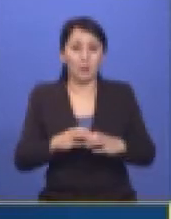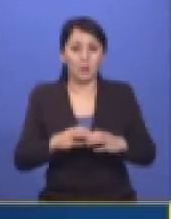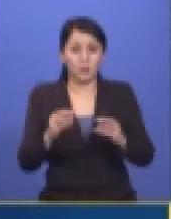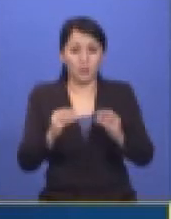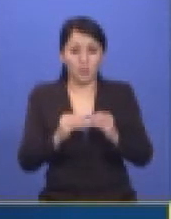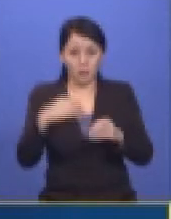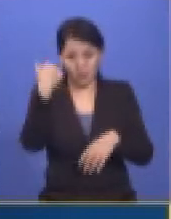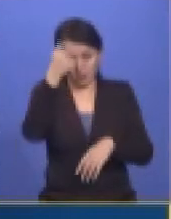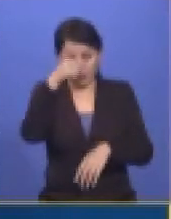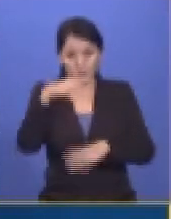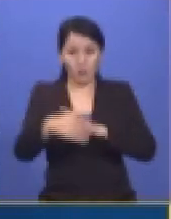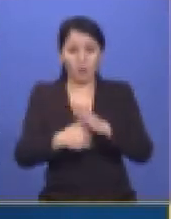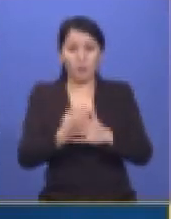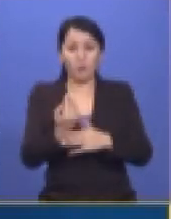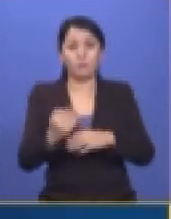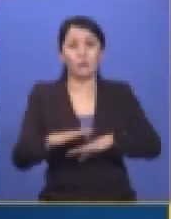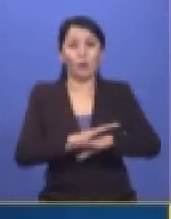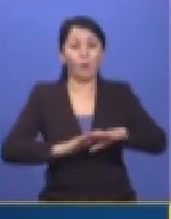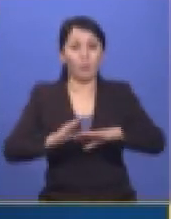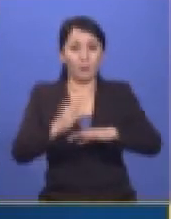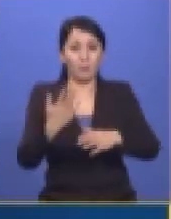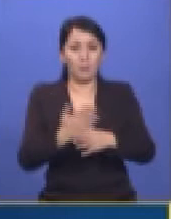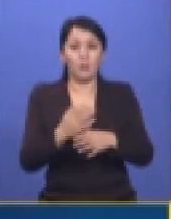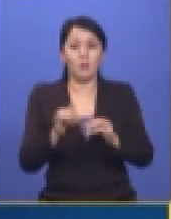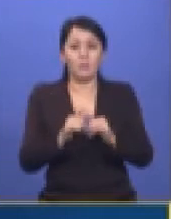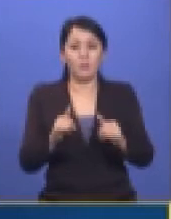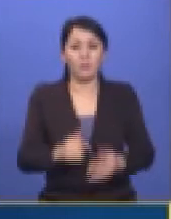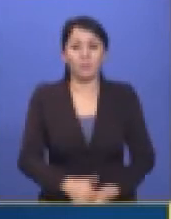жылдықтар бойы заманауи қоғамды нығайтуға өз үлестерін қосып келеді.